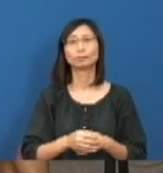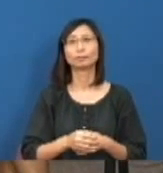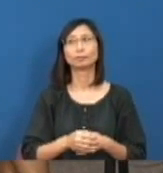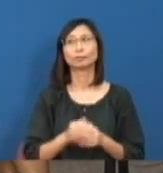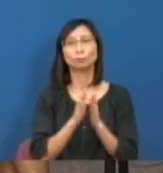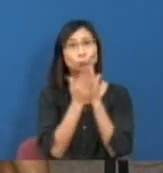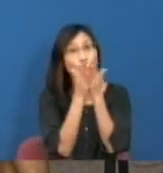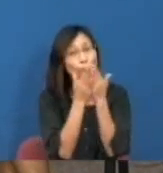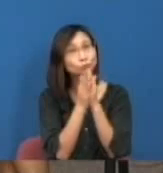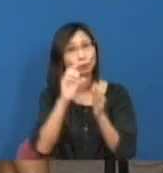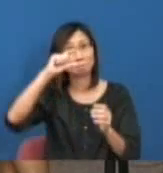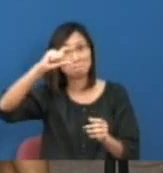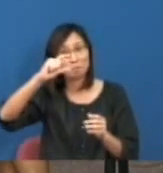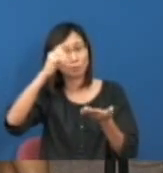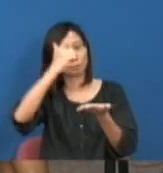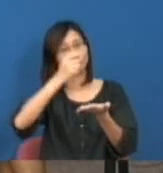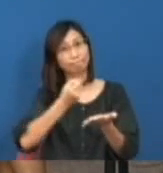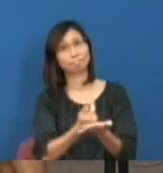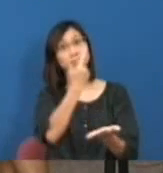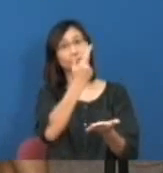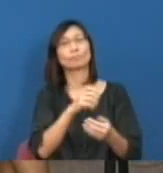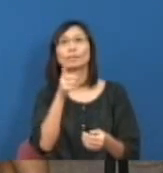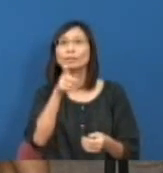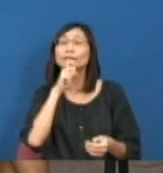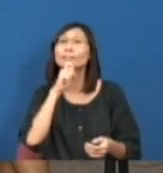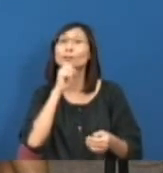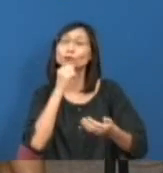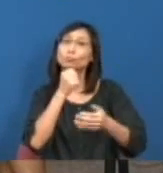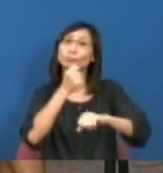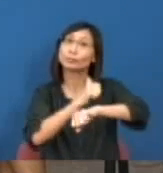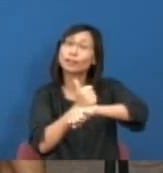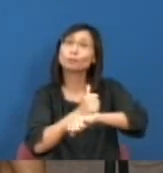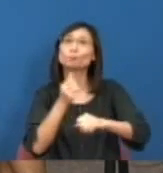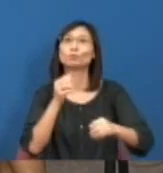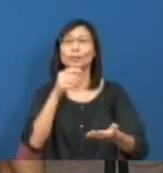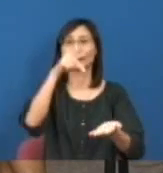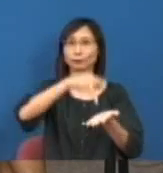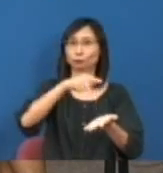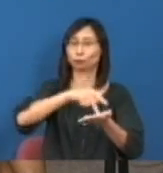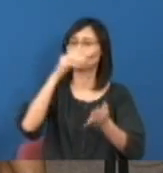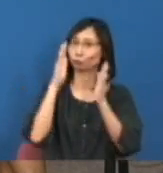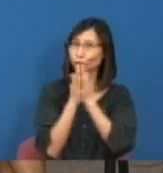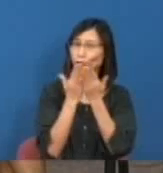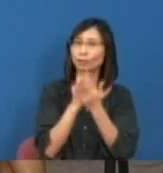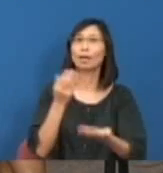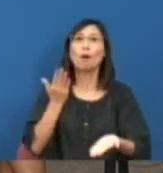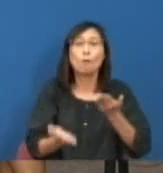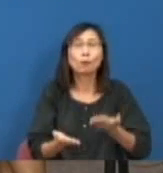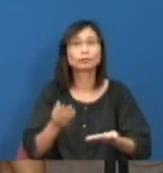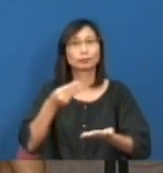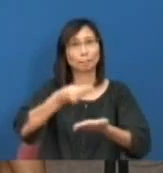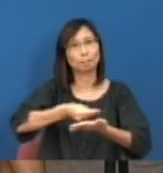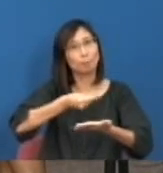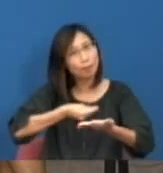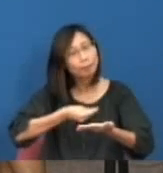即係都幾厚本書，都幾貴啦。咁如果大家有機會嘅，圖書館借嚟睇啊，或者買啊，或者買了之後借俾人睇啊、